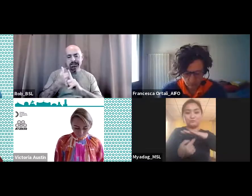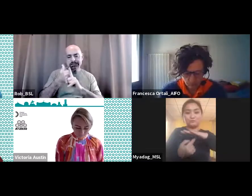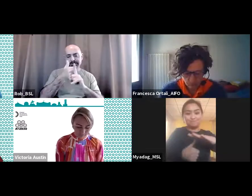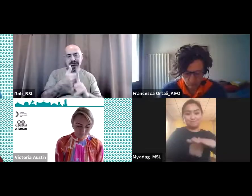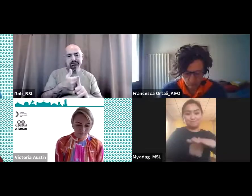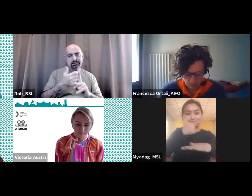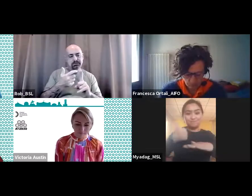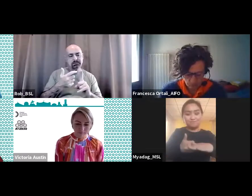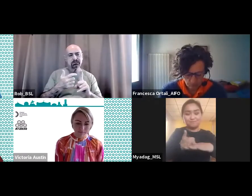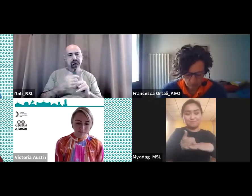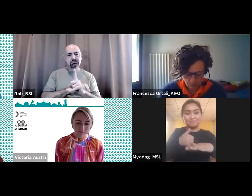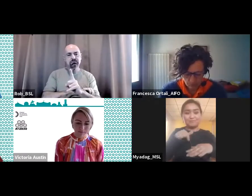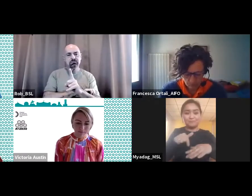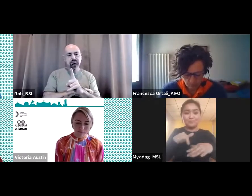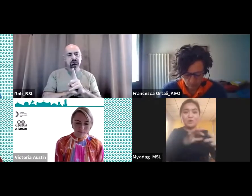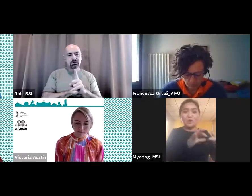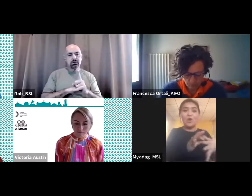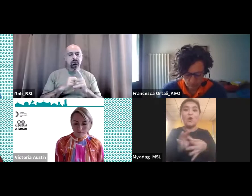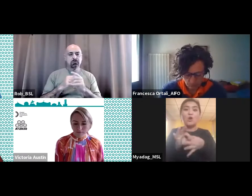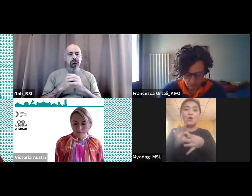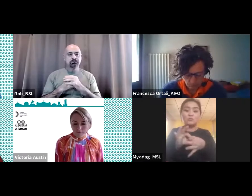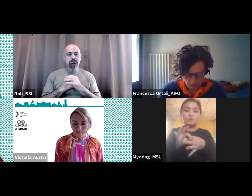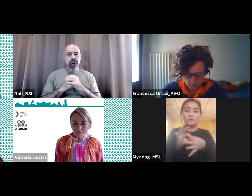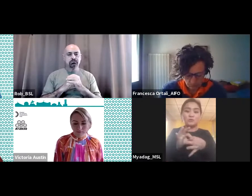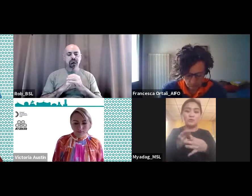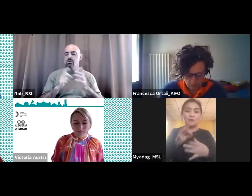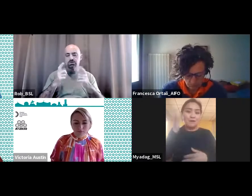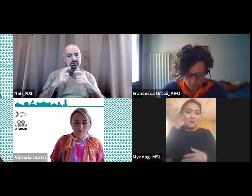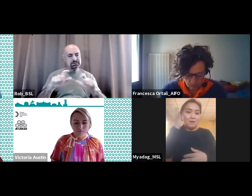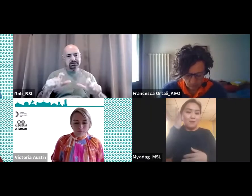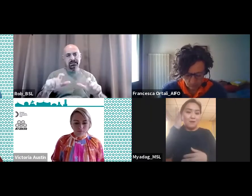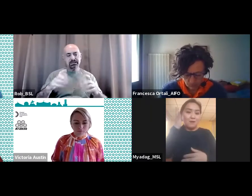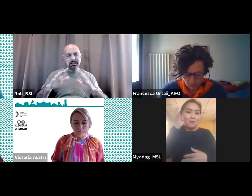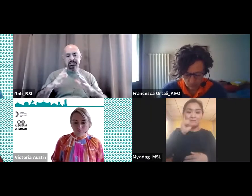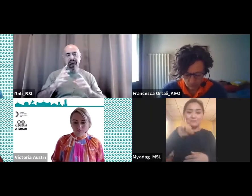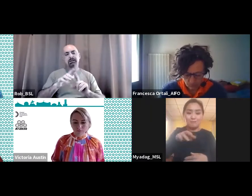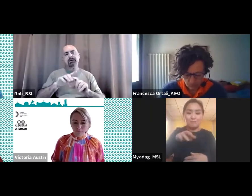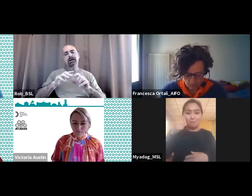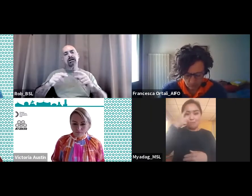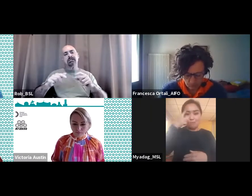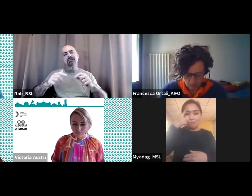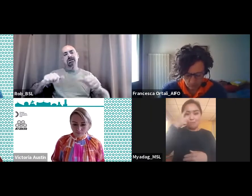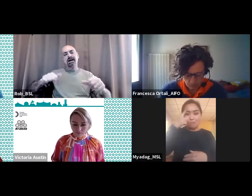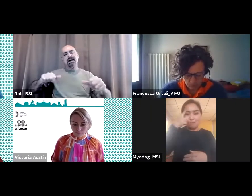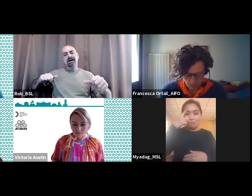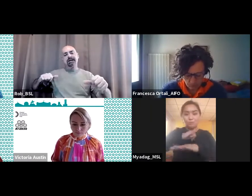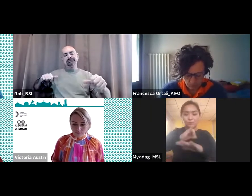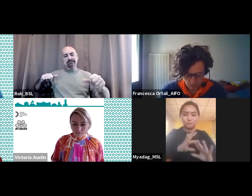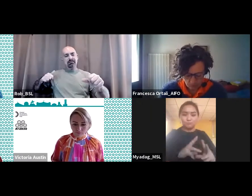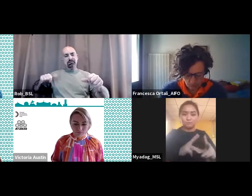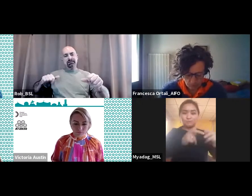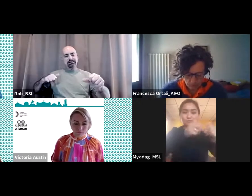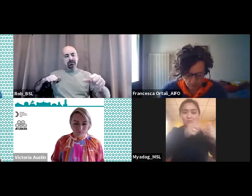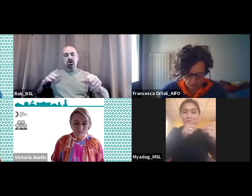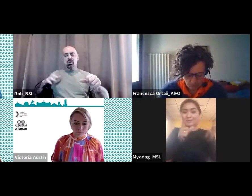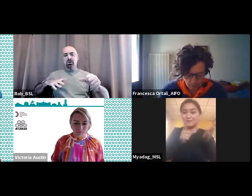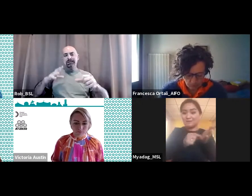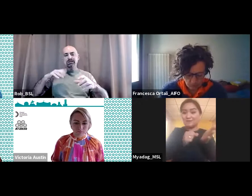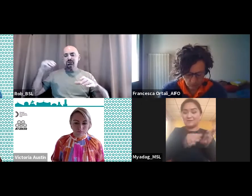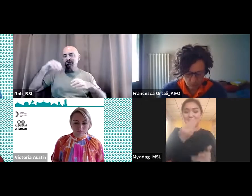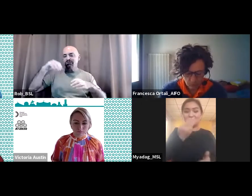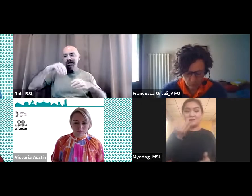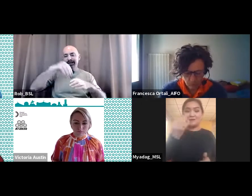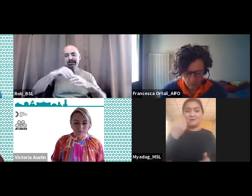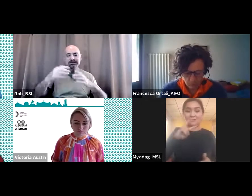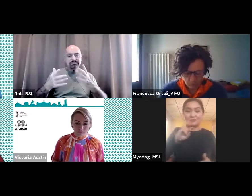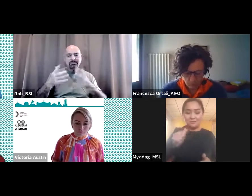хөгжмөлтөөр ингээд олон арга замуудыг Монгол улсад хэрэгжүүлэх, бодитоор нэгтгүүлэх хэрэгцээ шаардлага байна. Хамгийн чухал нь